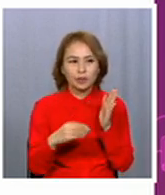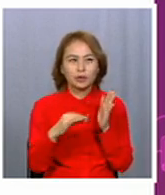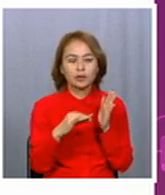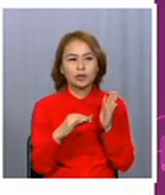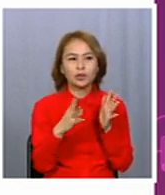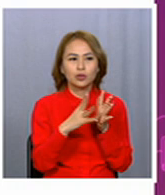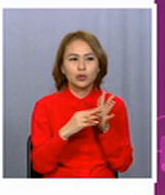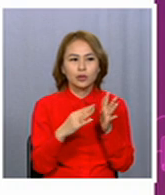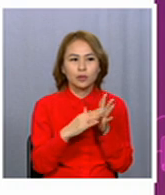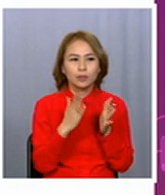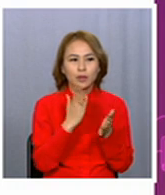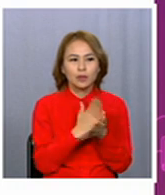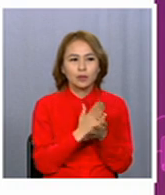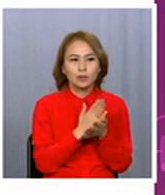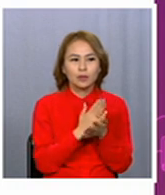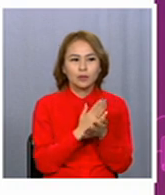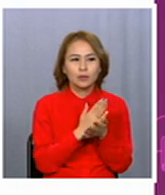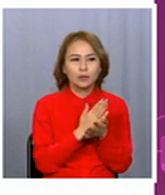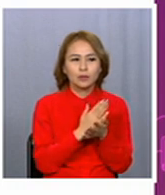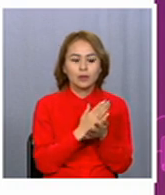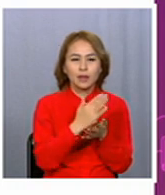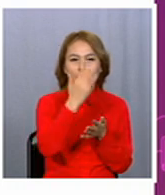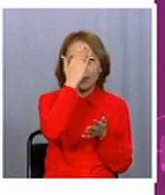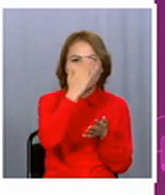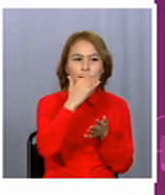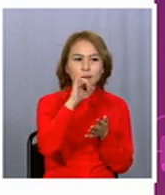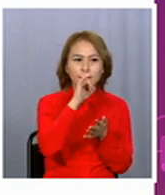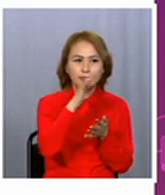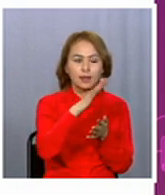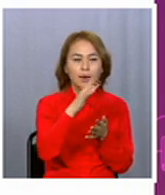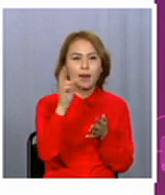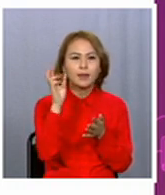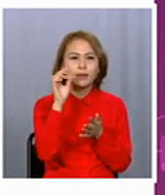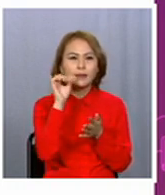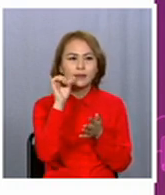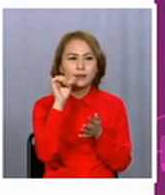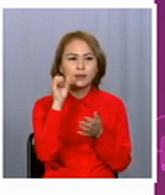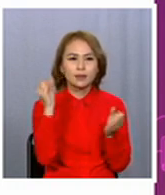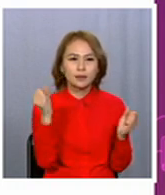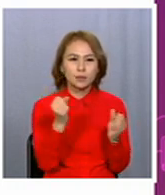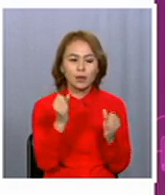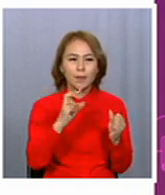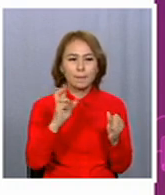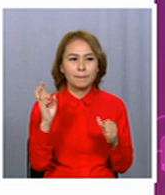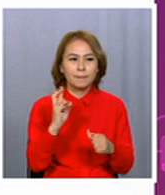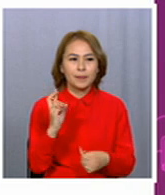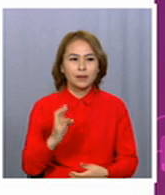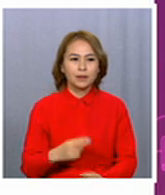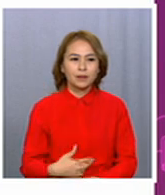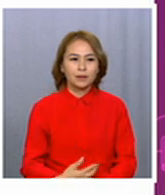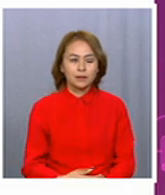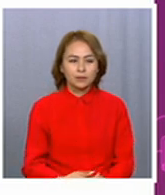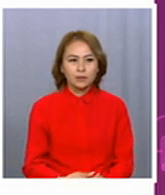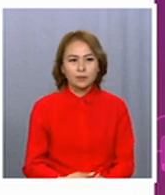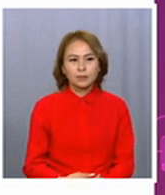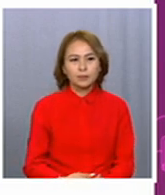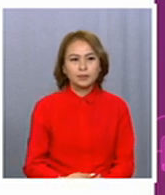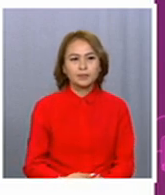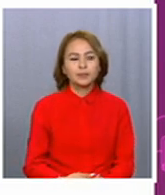бар. Жазда жүні сұр, ал қыста ақ болады. Ол қаян екен